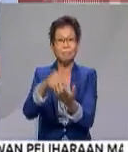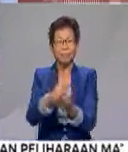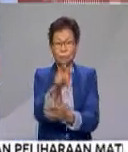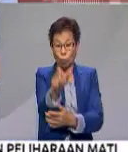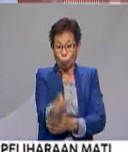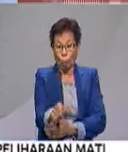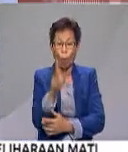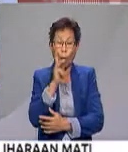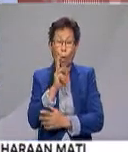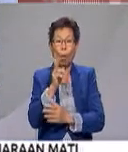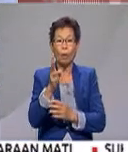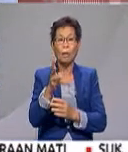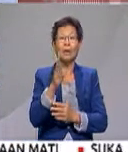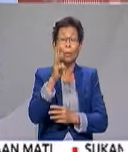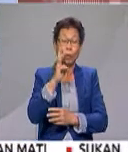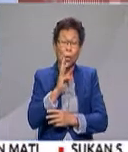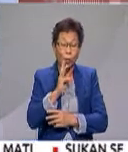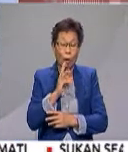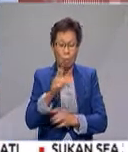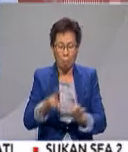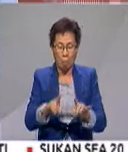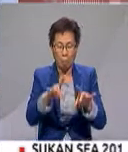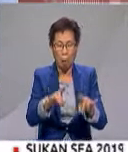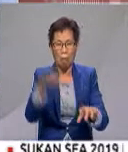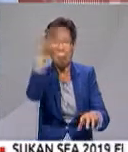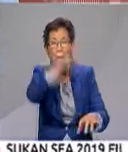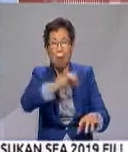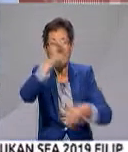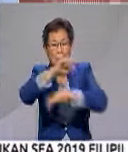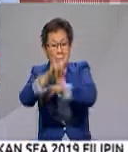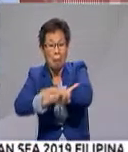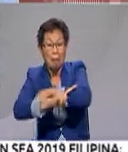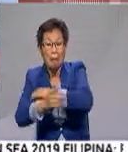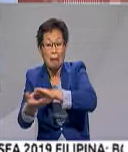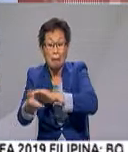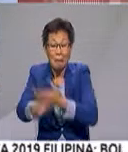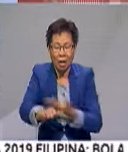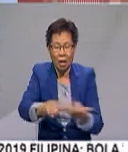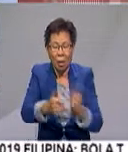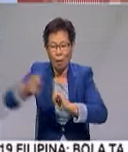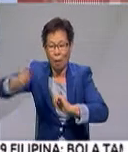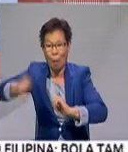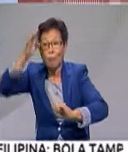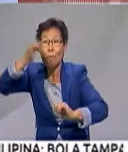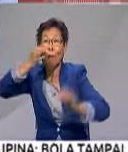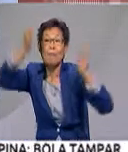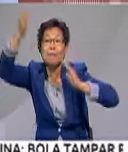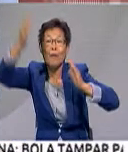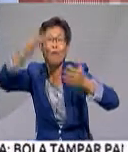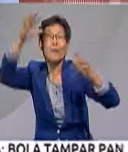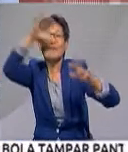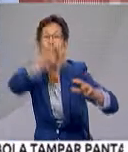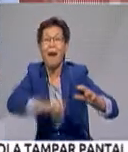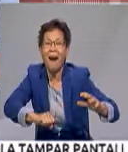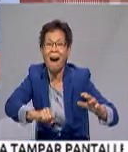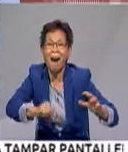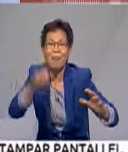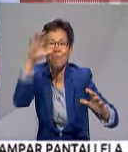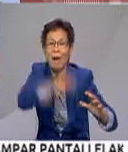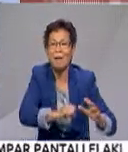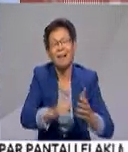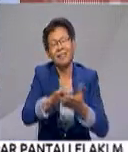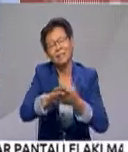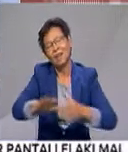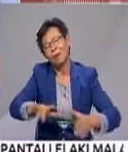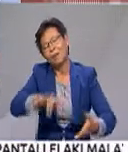Seorang wanita warga Australia yang terlepas daripada hukuman mati oleh Mahkamah Persekutuan Malaysia selamat tiba di tanah